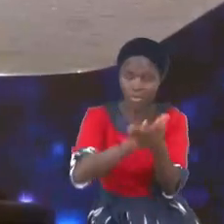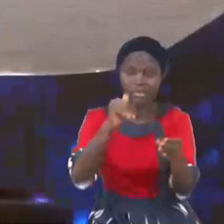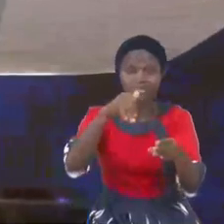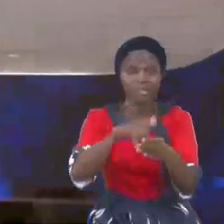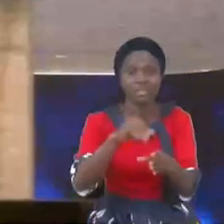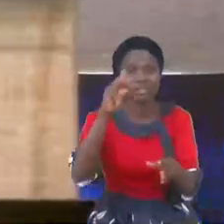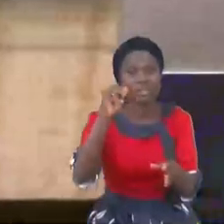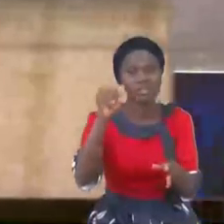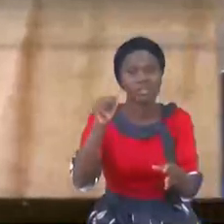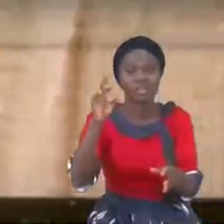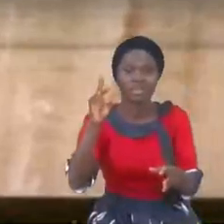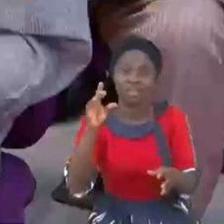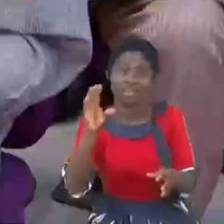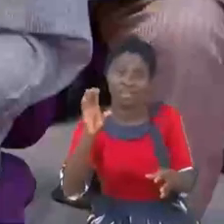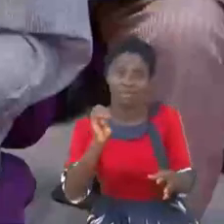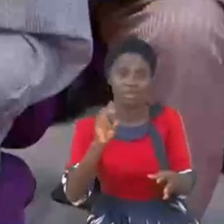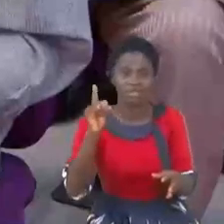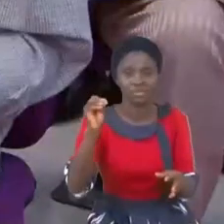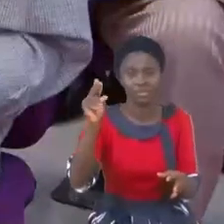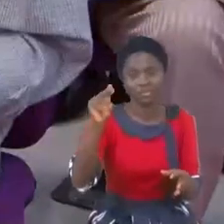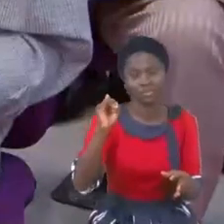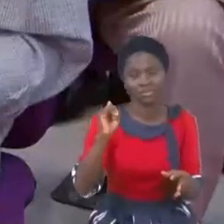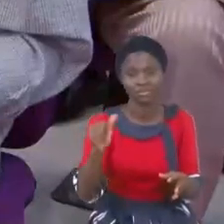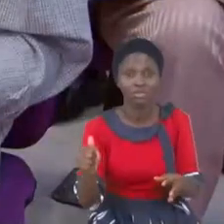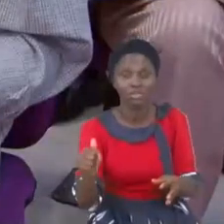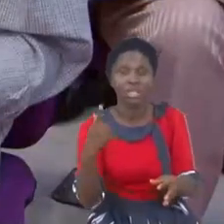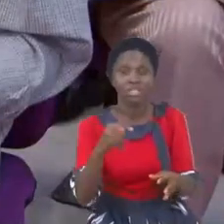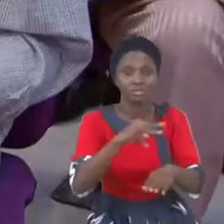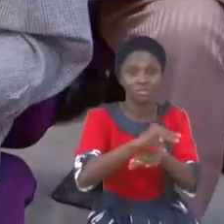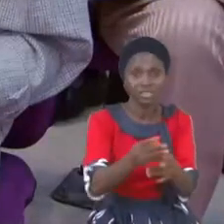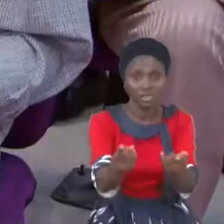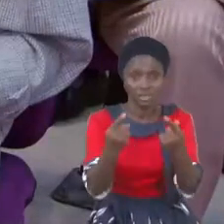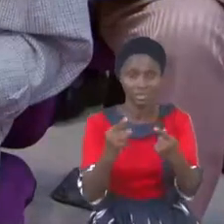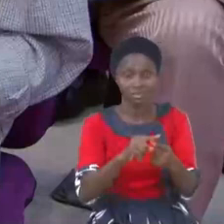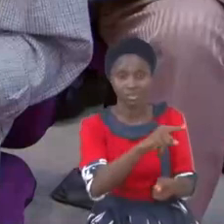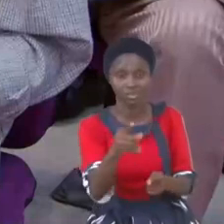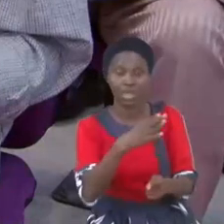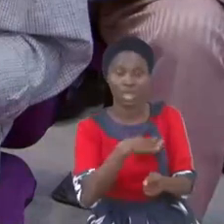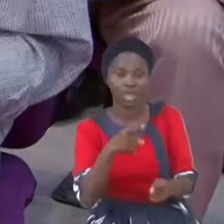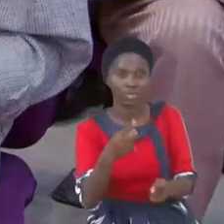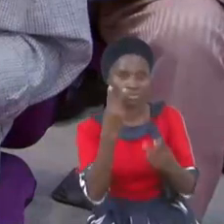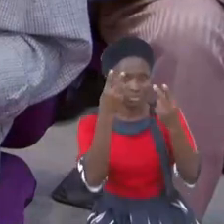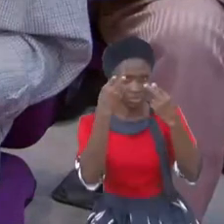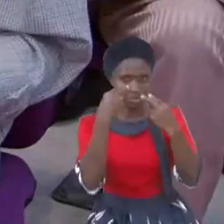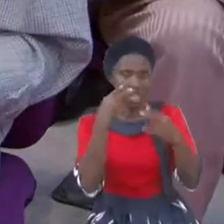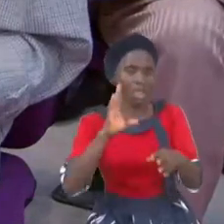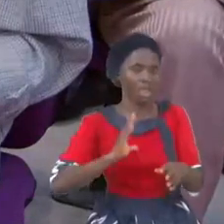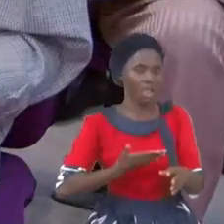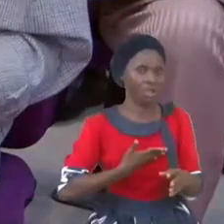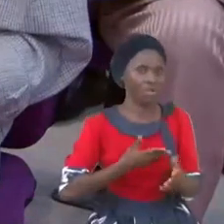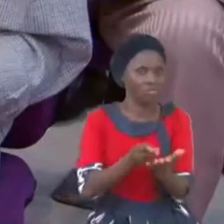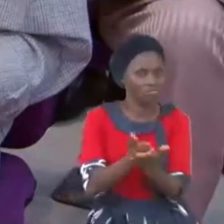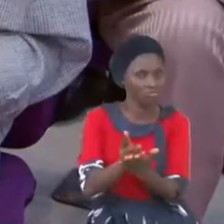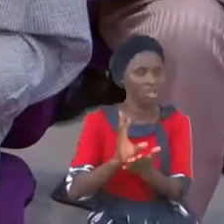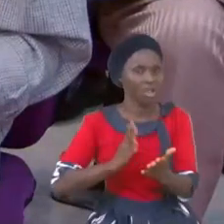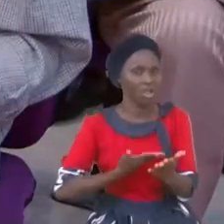L'évangile est venu à vous. Vous avez vu notre sincérité. Vous avez vu notre spiritualité. Vous avez vu notre sanctification. Vous avez